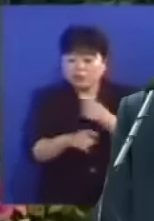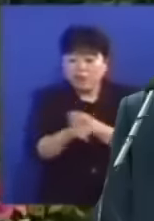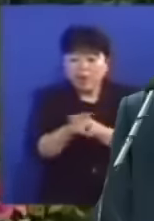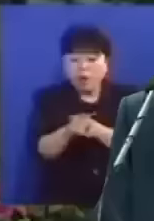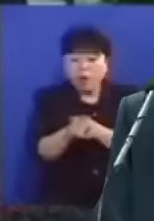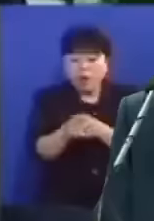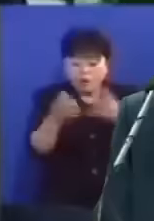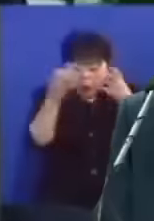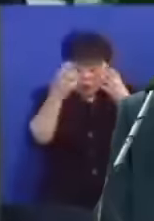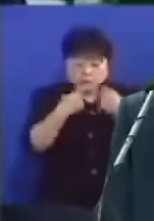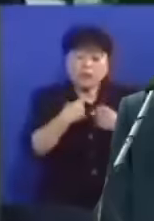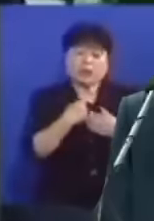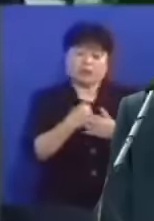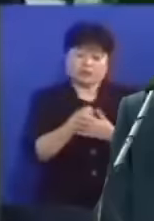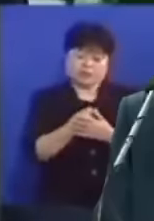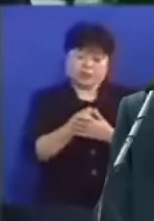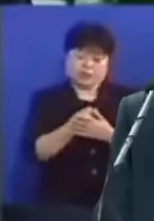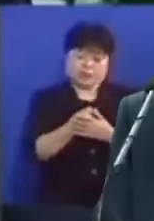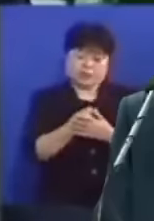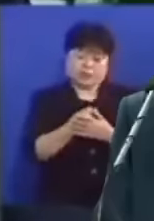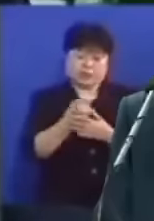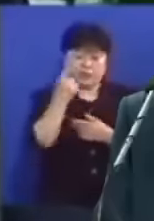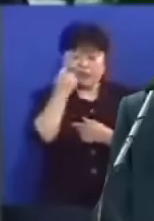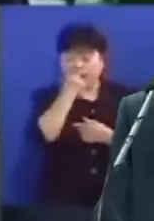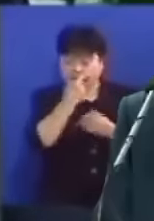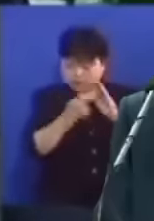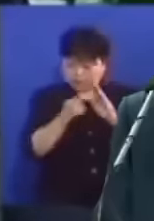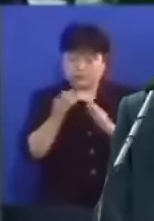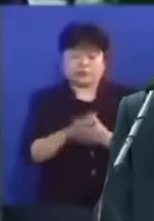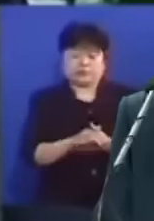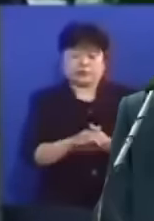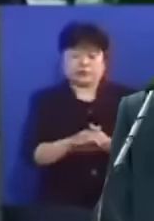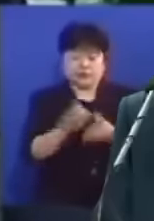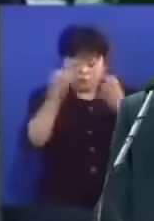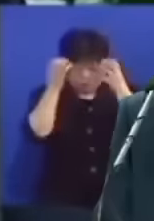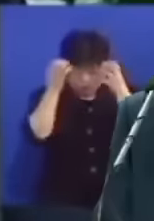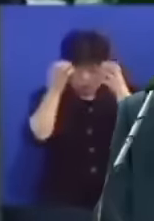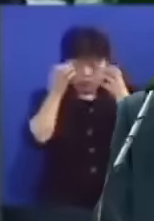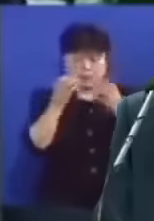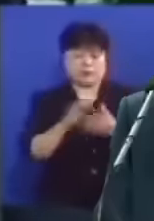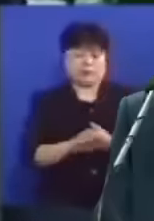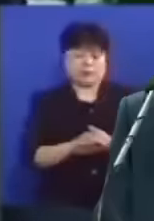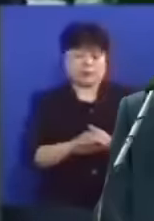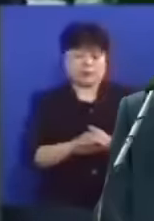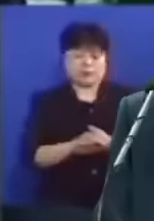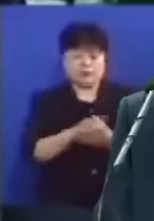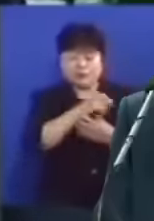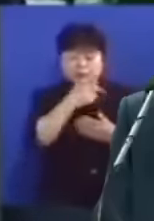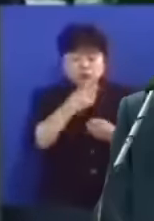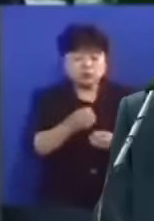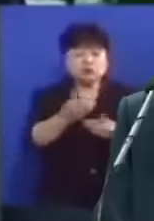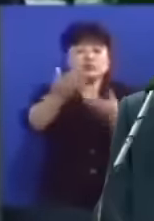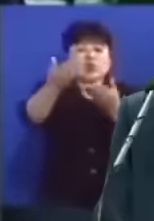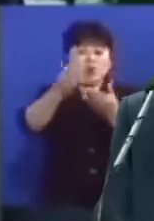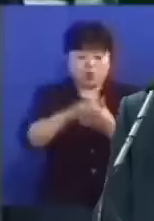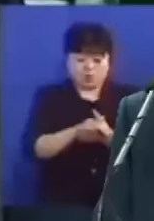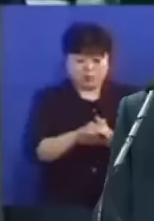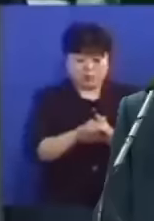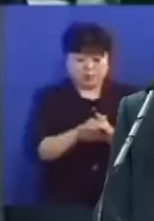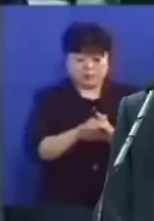이렇게 백만장자가 되어서 간증을 하게 되었으니 그가 고통당한 것은 큰 축복입니다. 왜